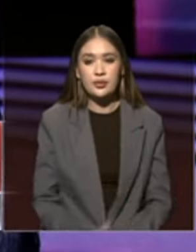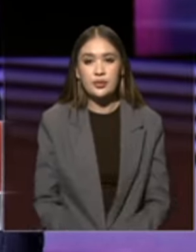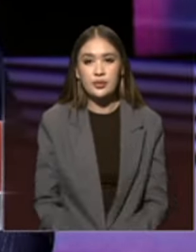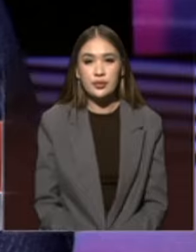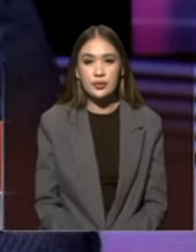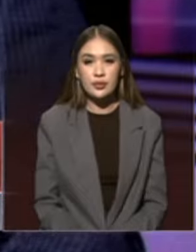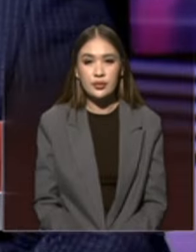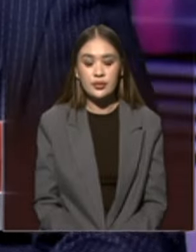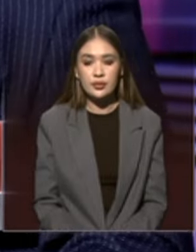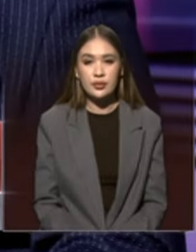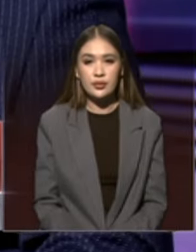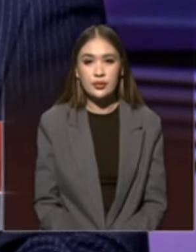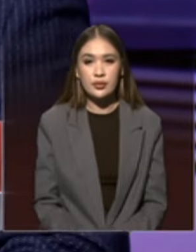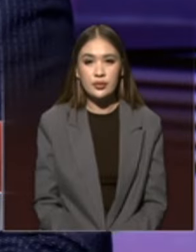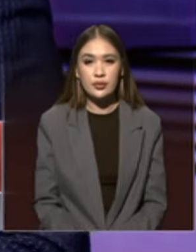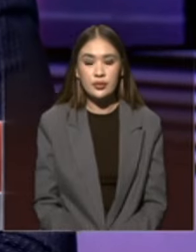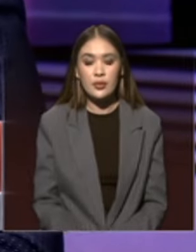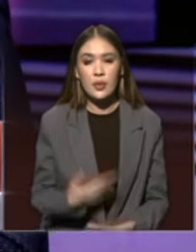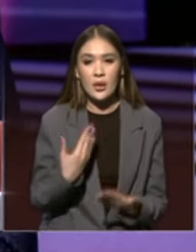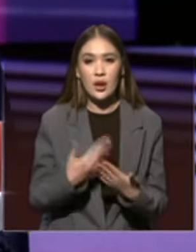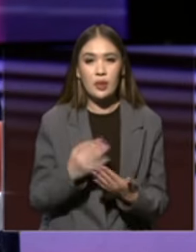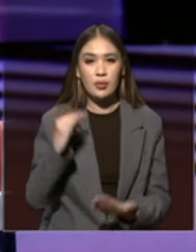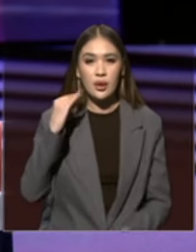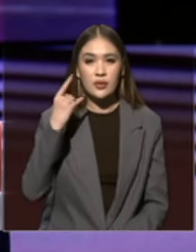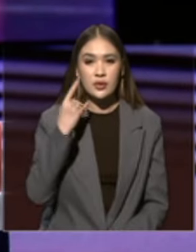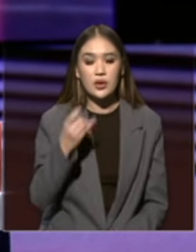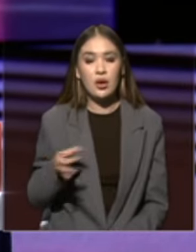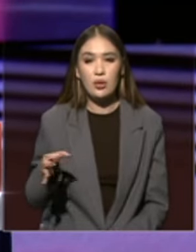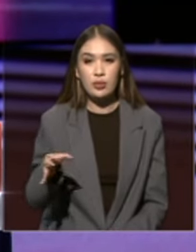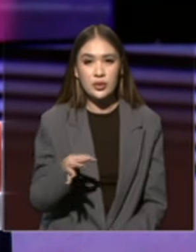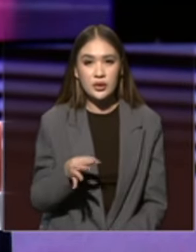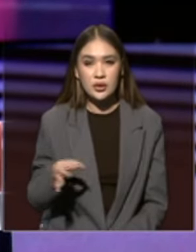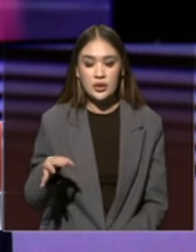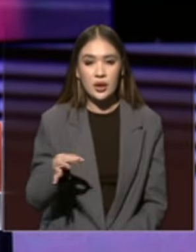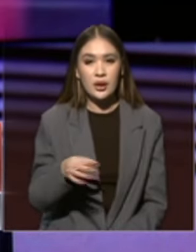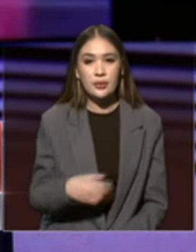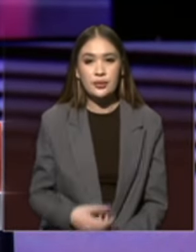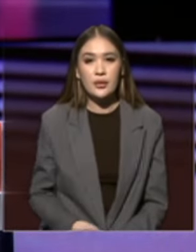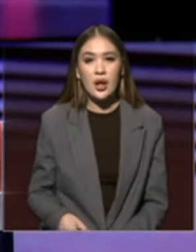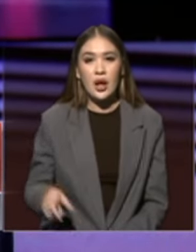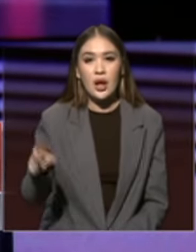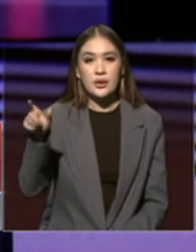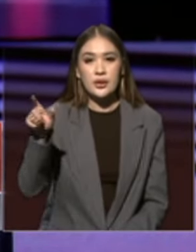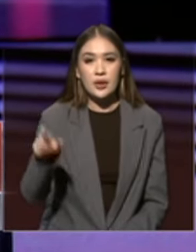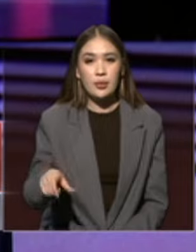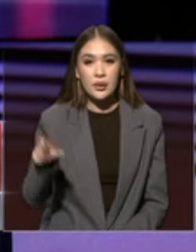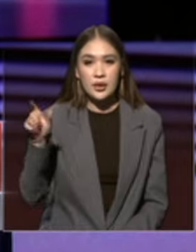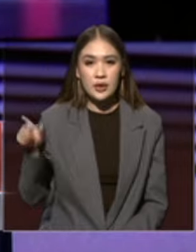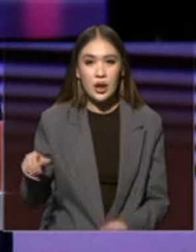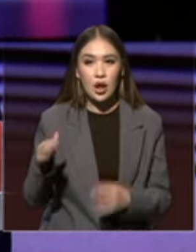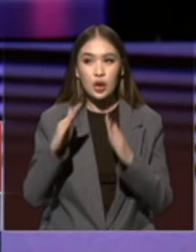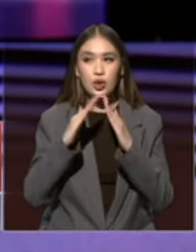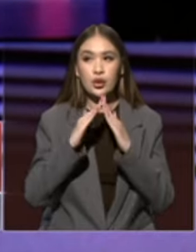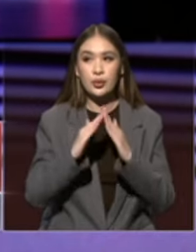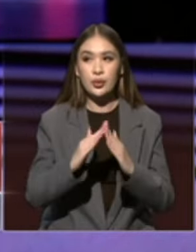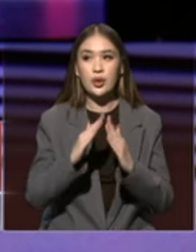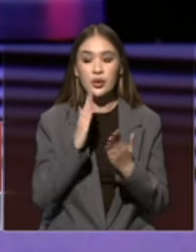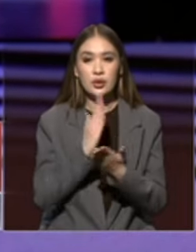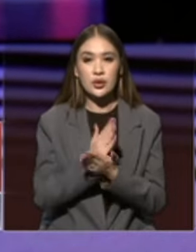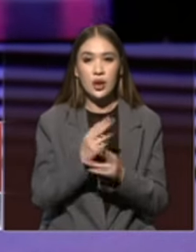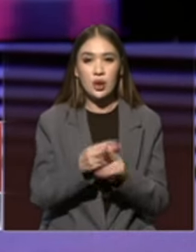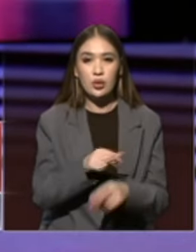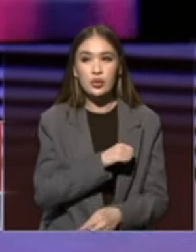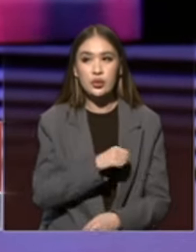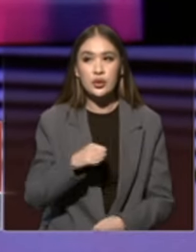Адами фактор. Мысалға Павлодар облысында қателеспесек, азаматтарға үй беріліп жатыр мысалы. Сол азаматтар өздері